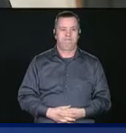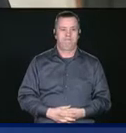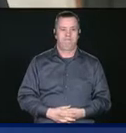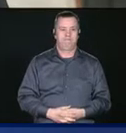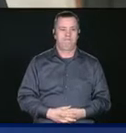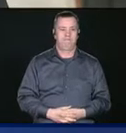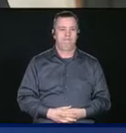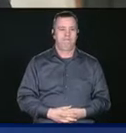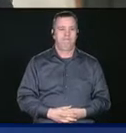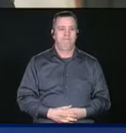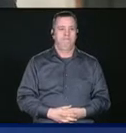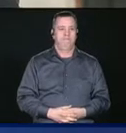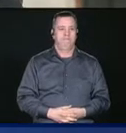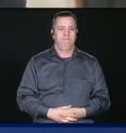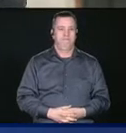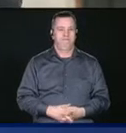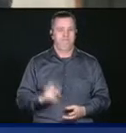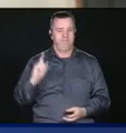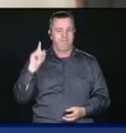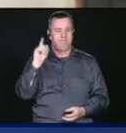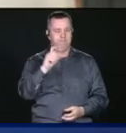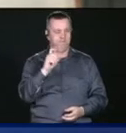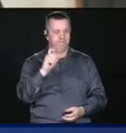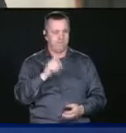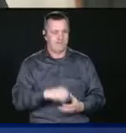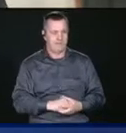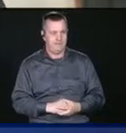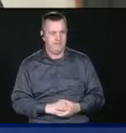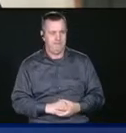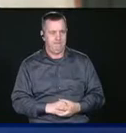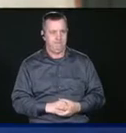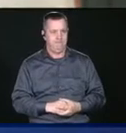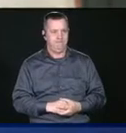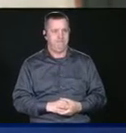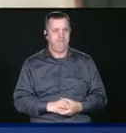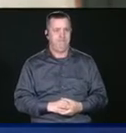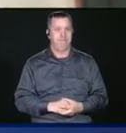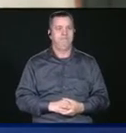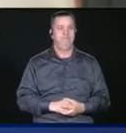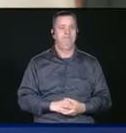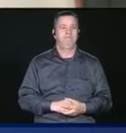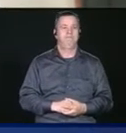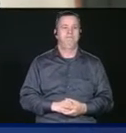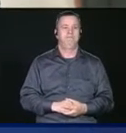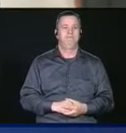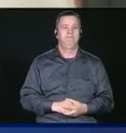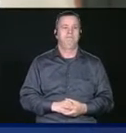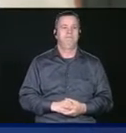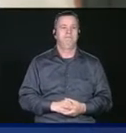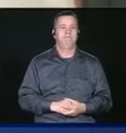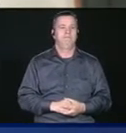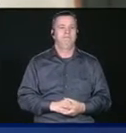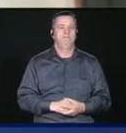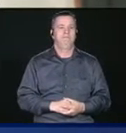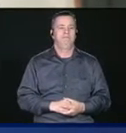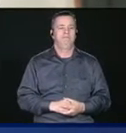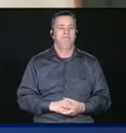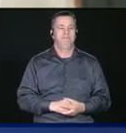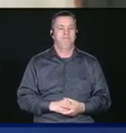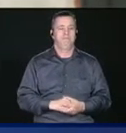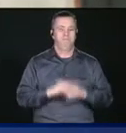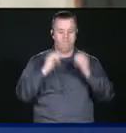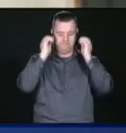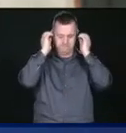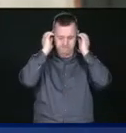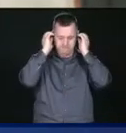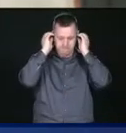question, one follow-up. Operator. Thank you. Merci. For question star one, pour des questions étoile un.